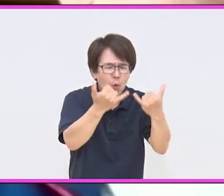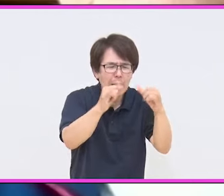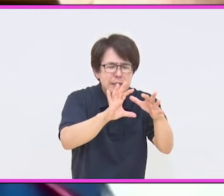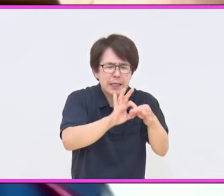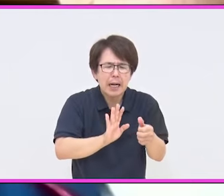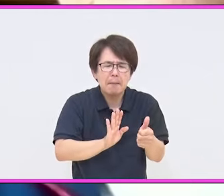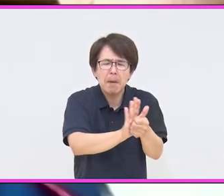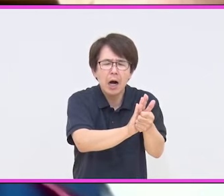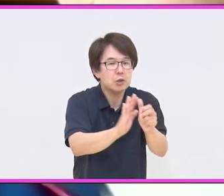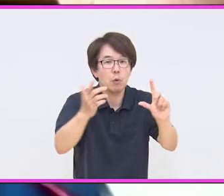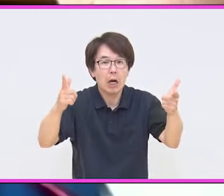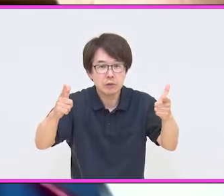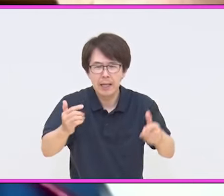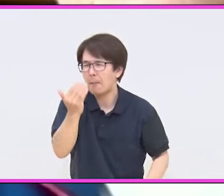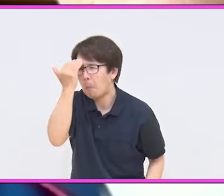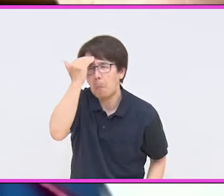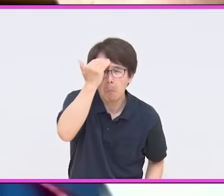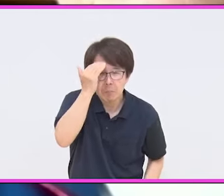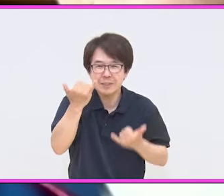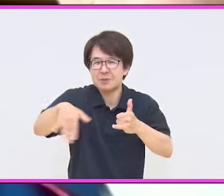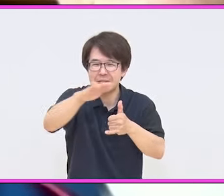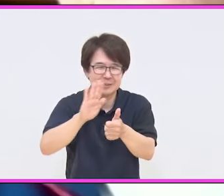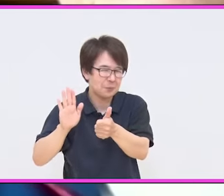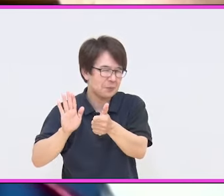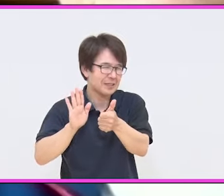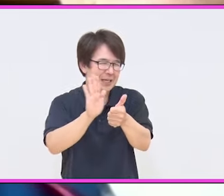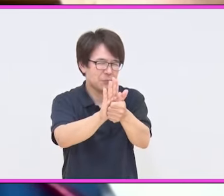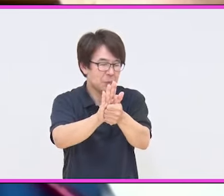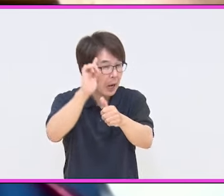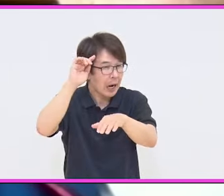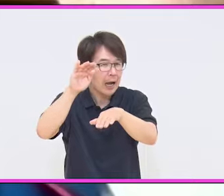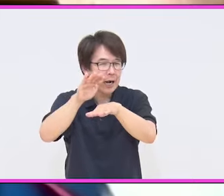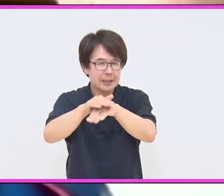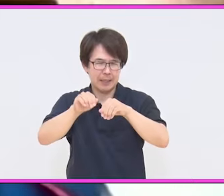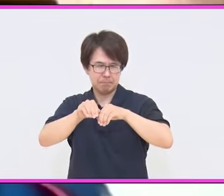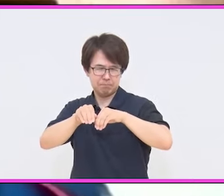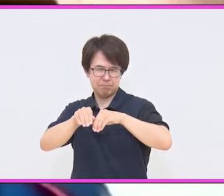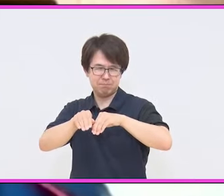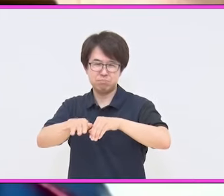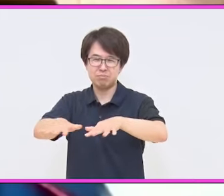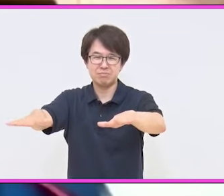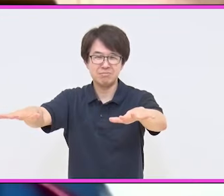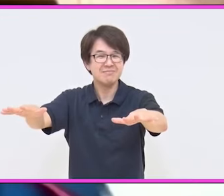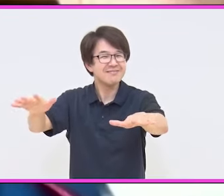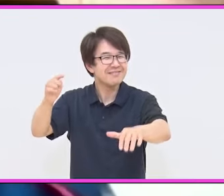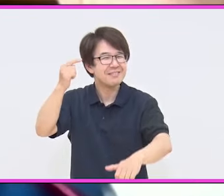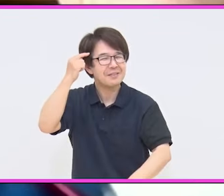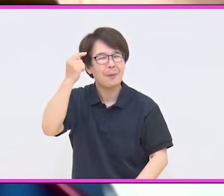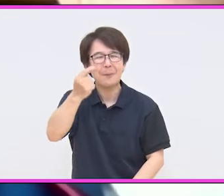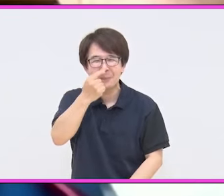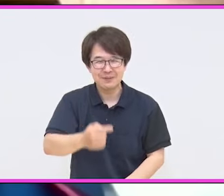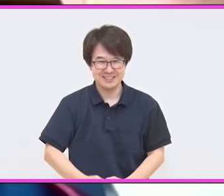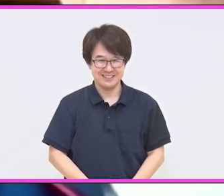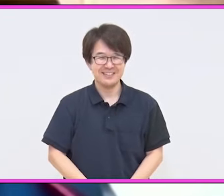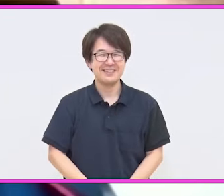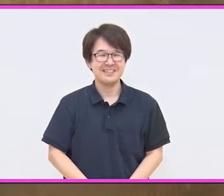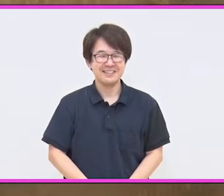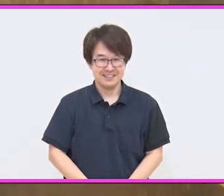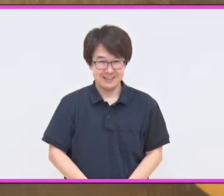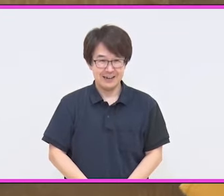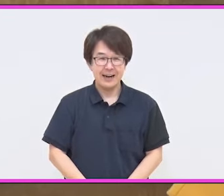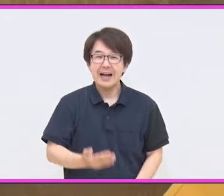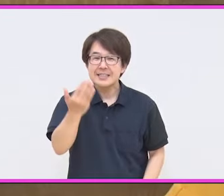人を助けるというような精神がこう息づいてきたんじゃないかなというふうに感じました。